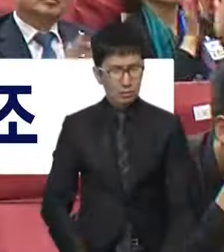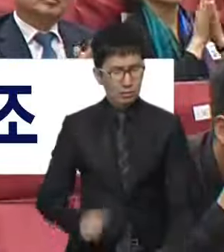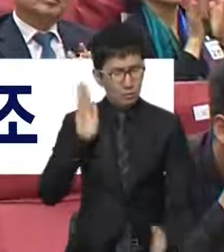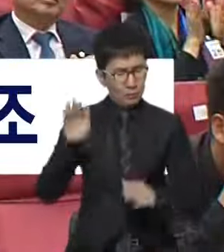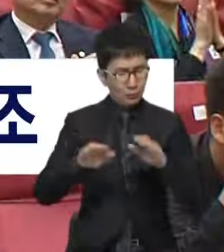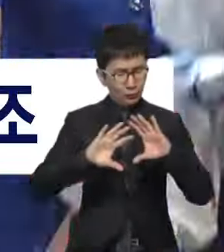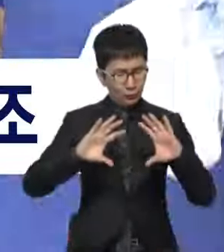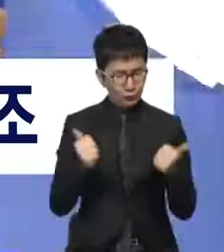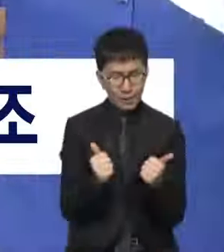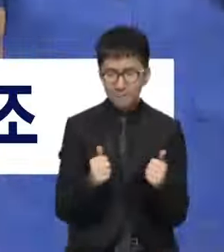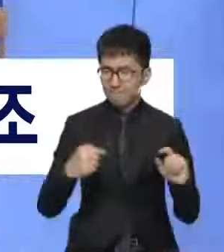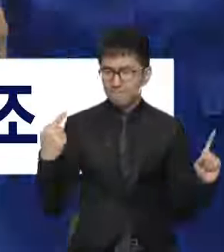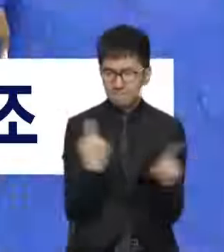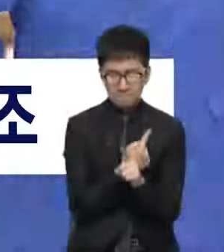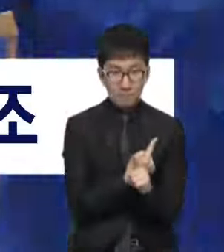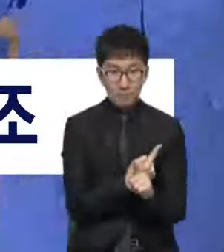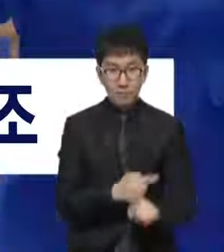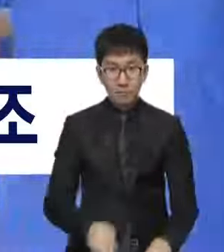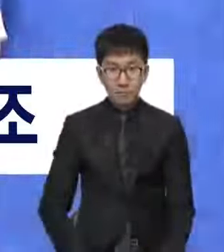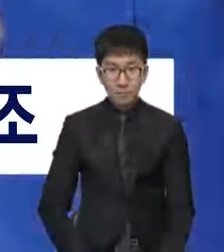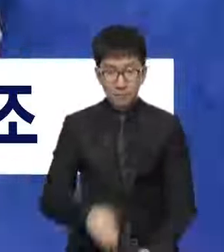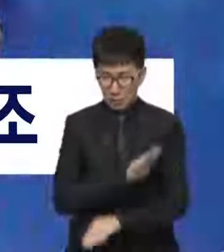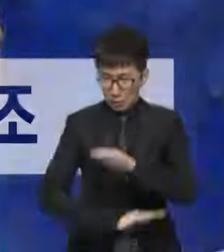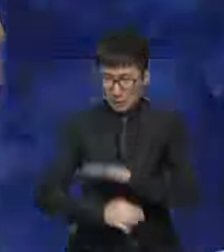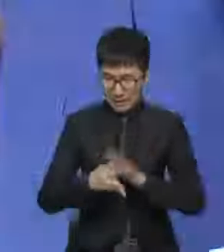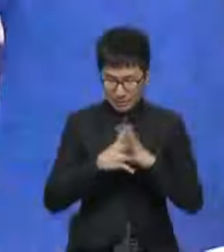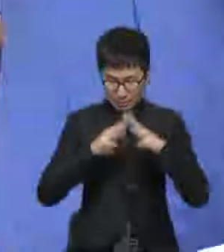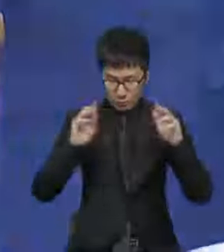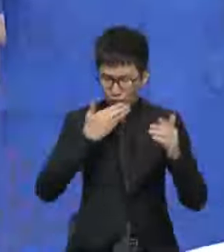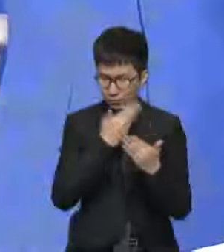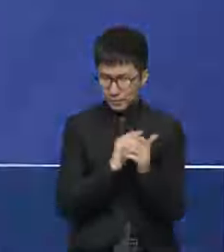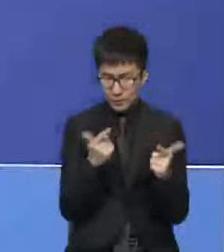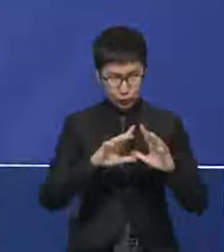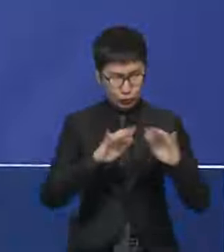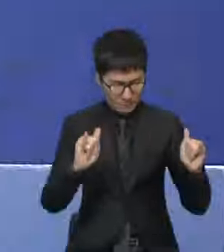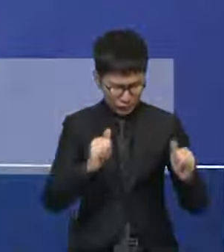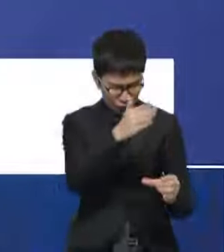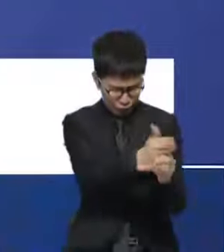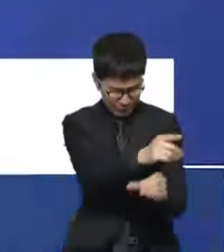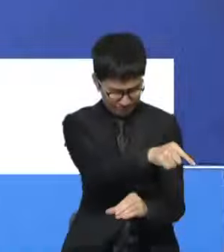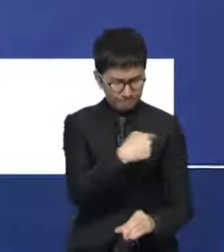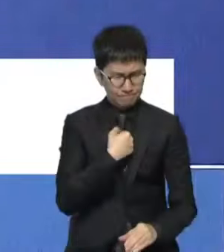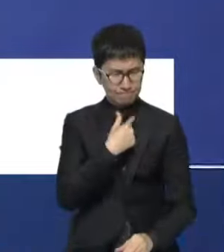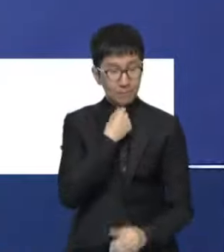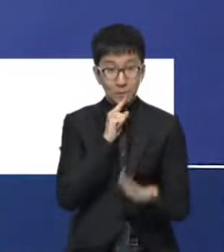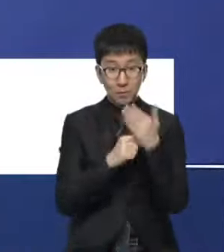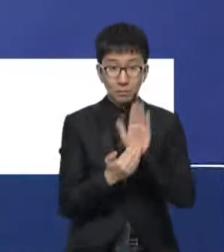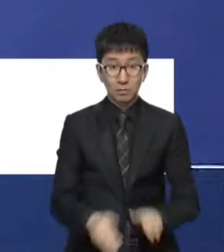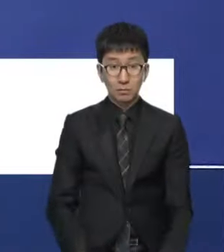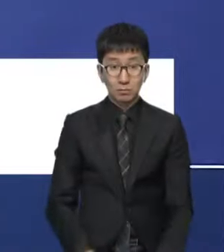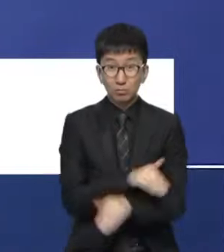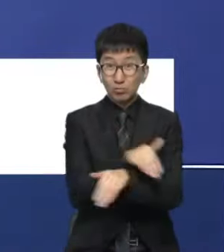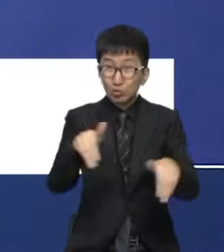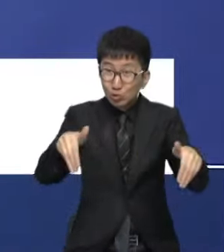여야 합의나 중립보단 민심을 따르겠다고 강조했습니다. 중립은 몰 가치가